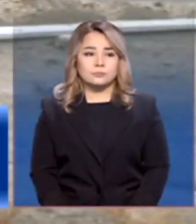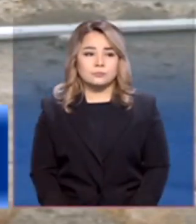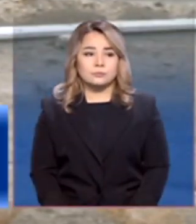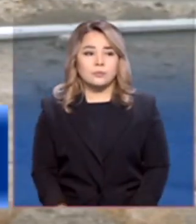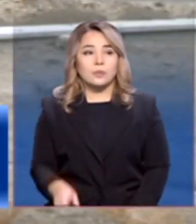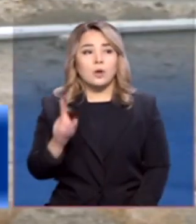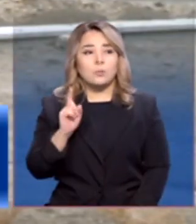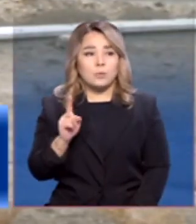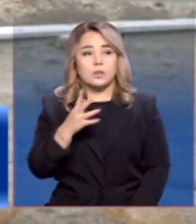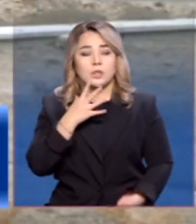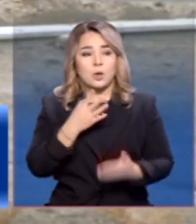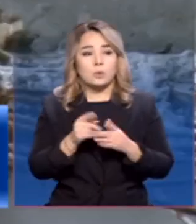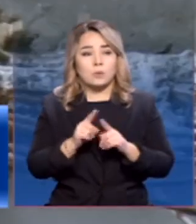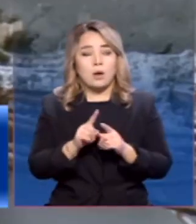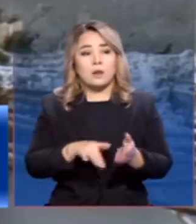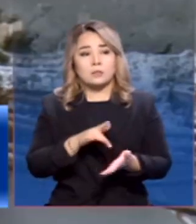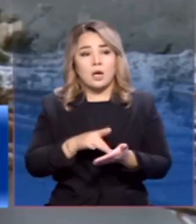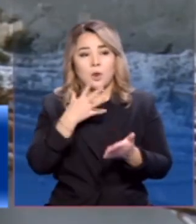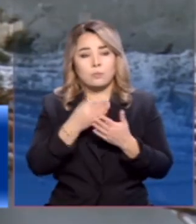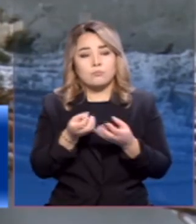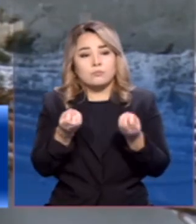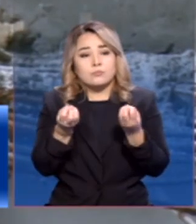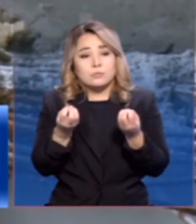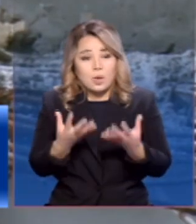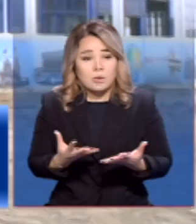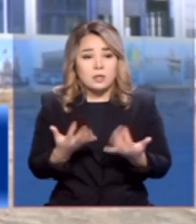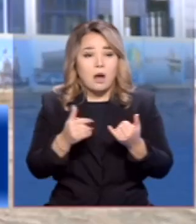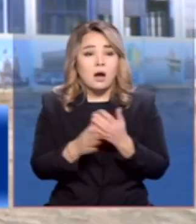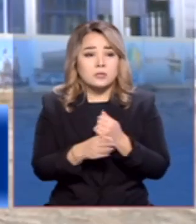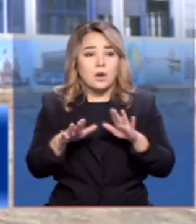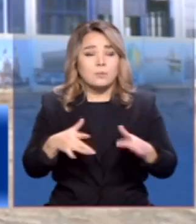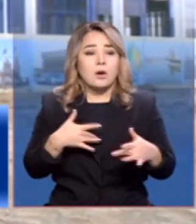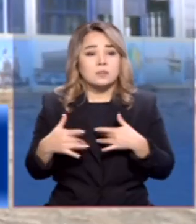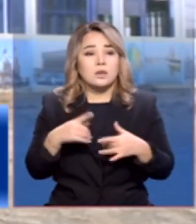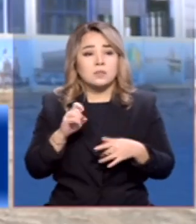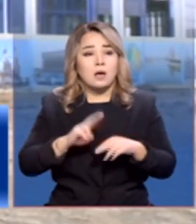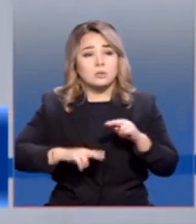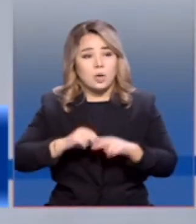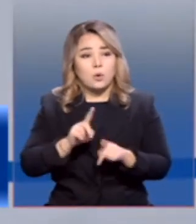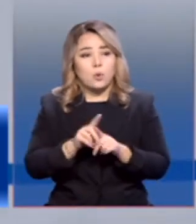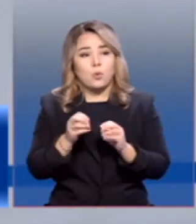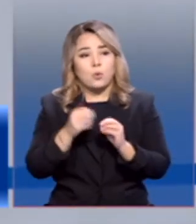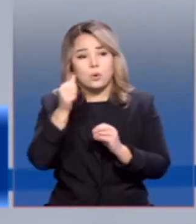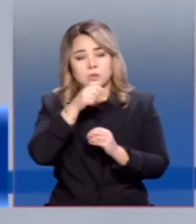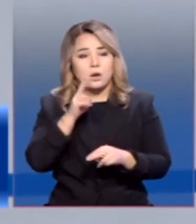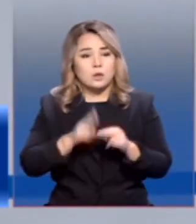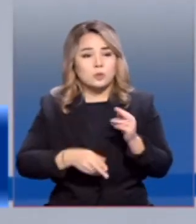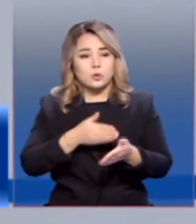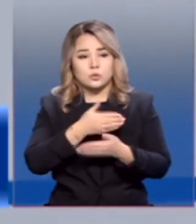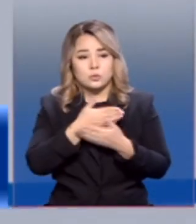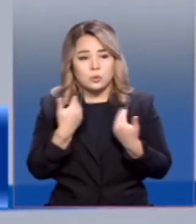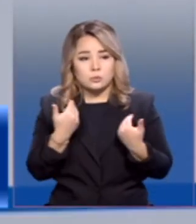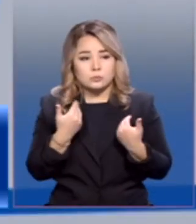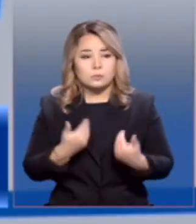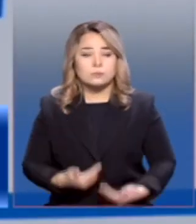Бірақ жомарт қала өзіне келгенде тым қарапайым. Атыраудағы концерт залының құрылысы 10 жылдан бері бітпей тұр.